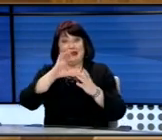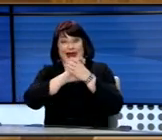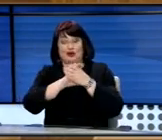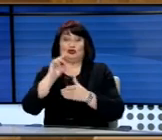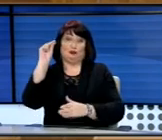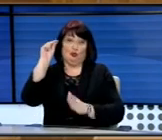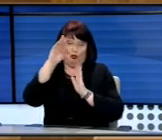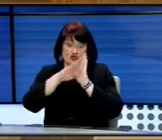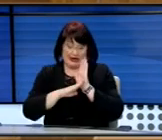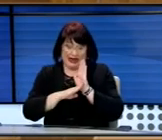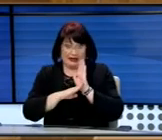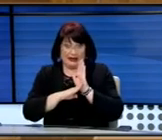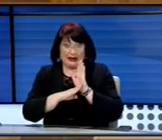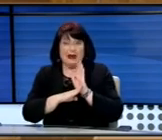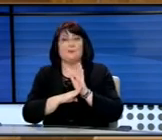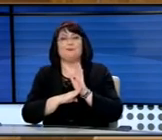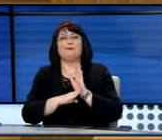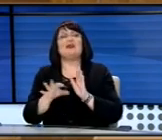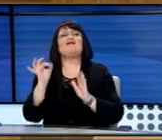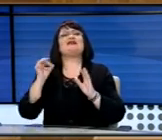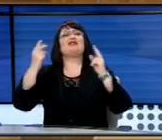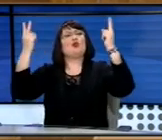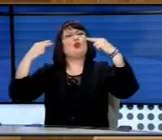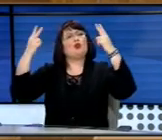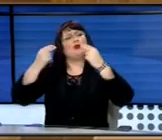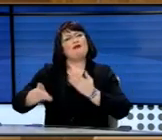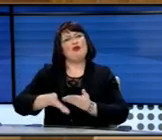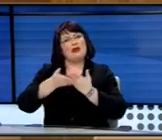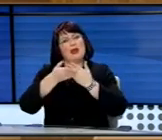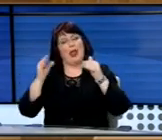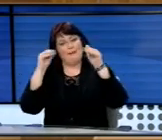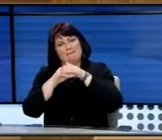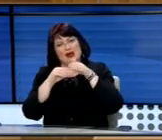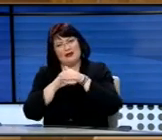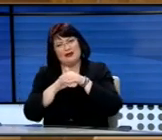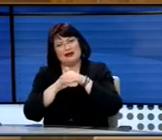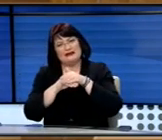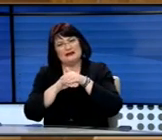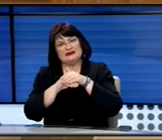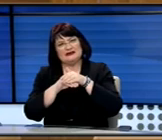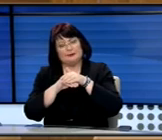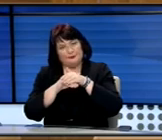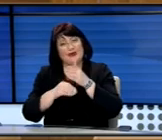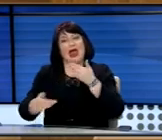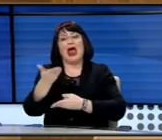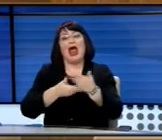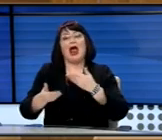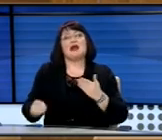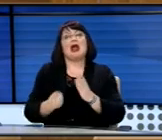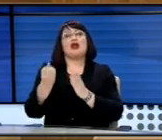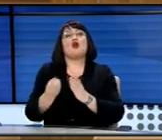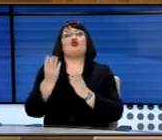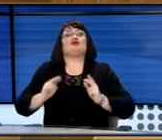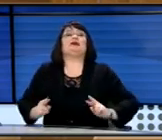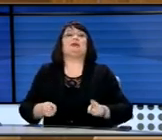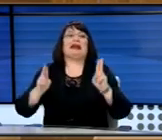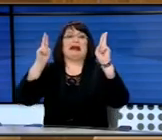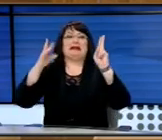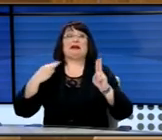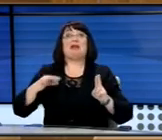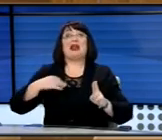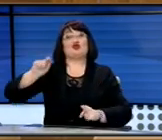Ένωσης, η στήριξη στο φυσικό αέριο και οι επενδύσεις στις ανανεώσιμες πηγές ενέργειας και το